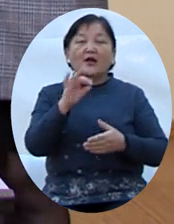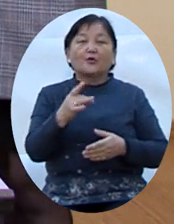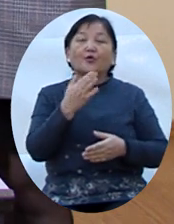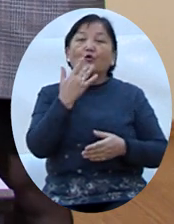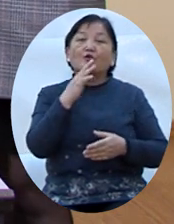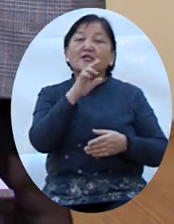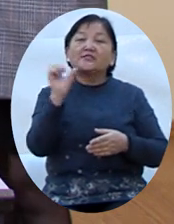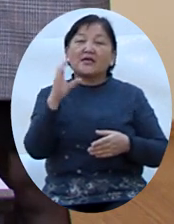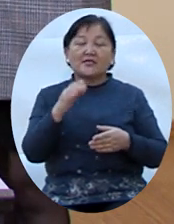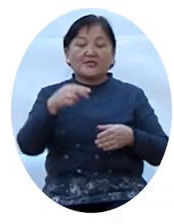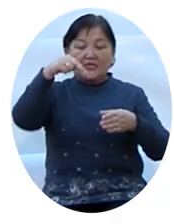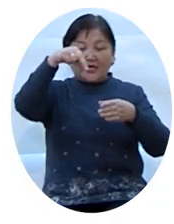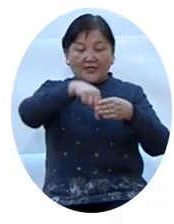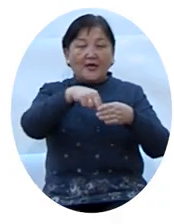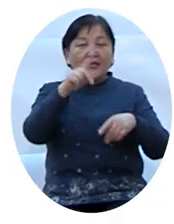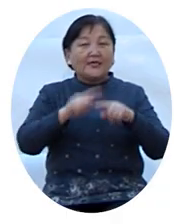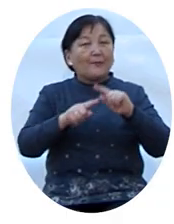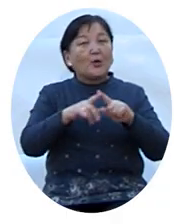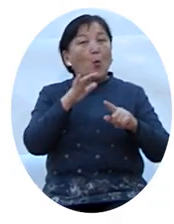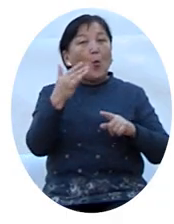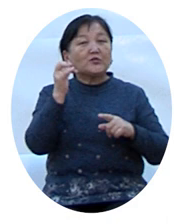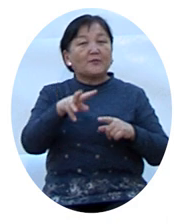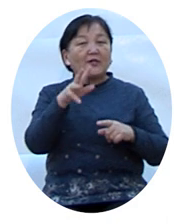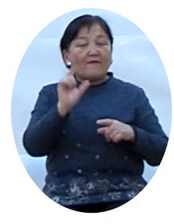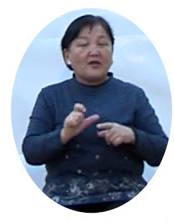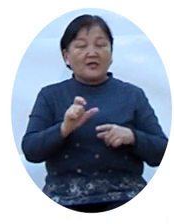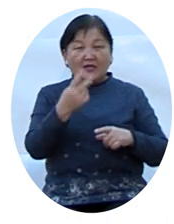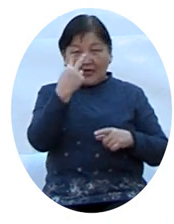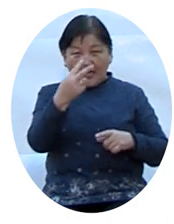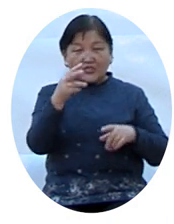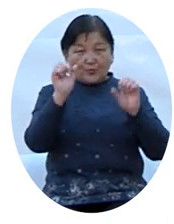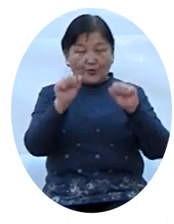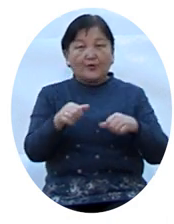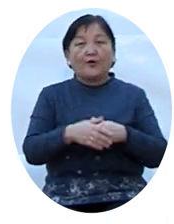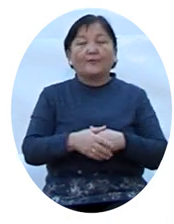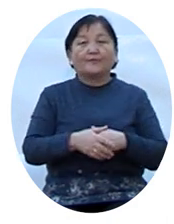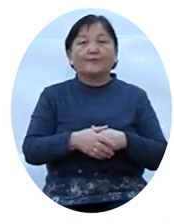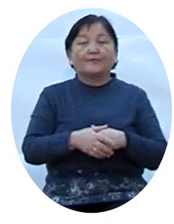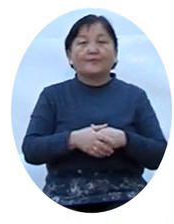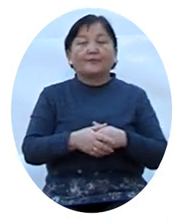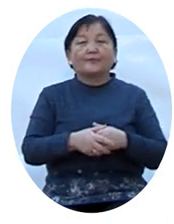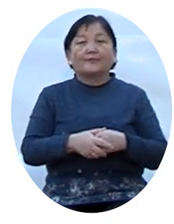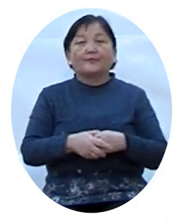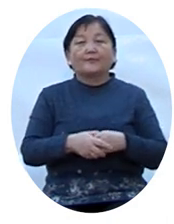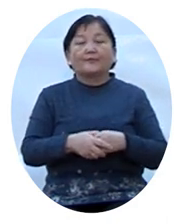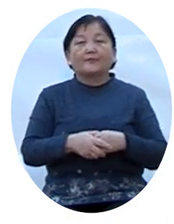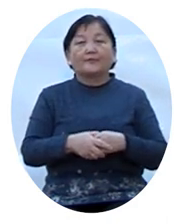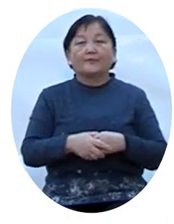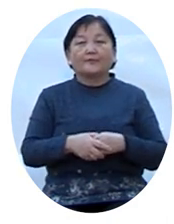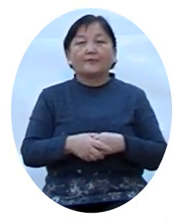бодисын орчинг илрүүлж болдог байна. За мөн урвал сармагжих урвал явагдсныг тодорхойлж болдог байна.